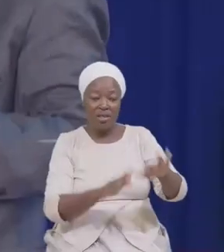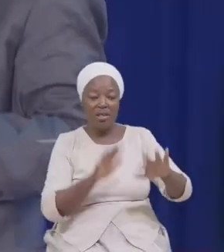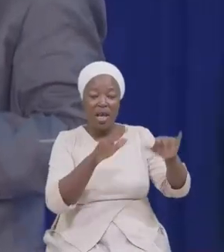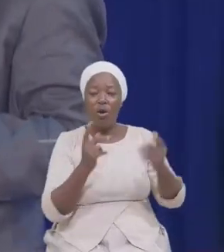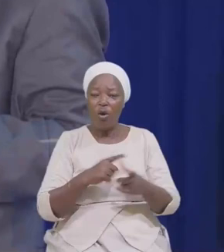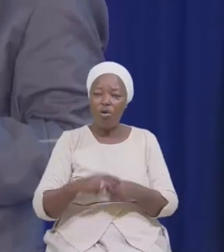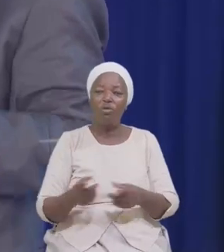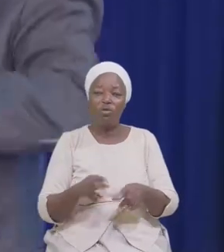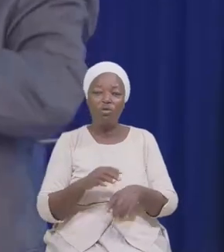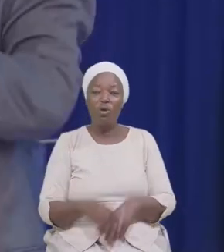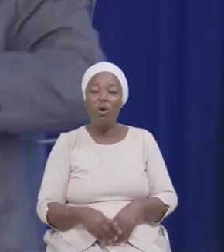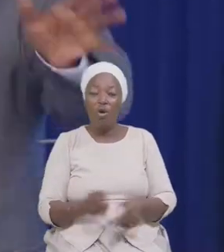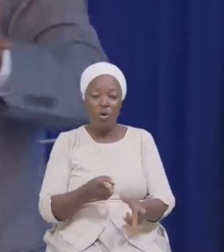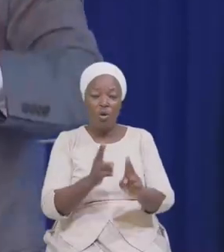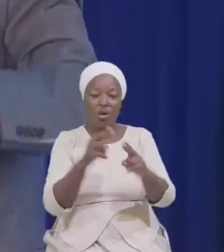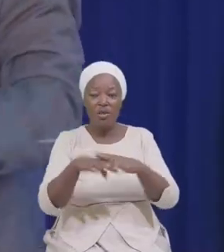Pour